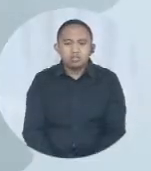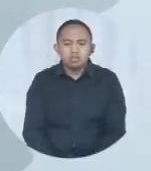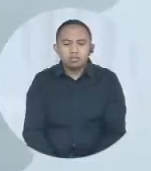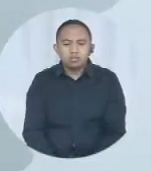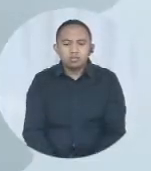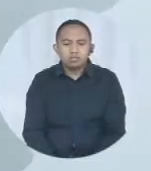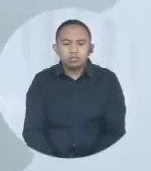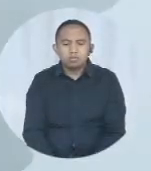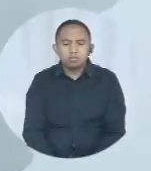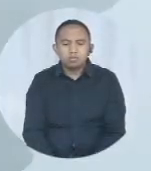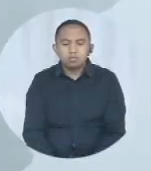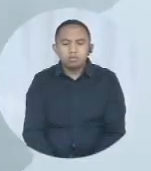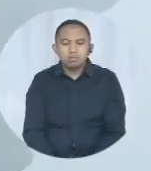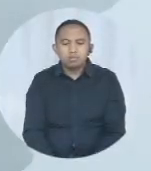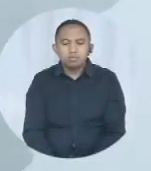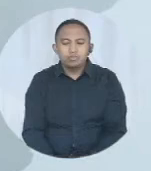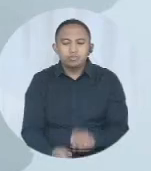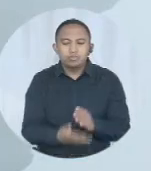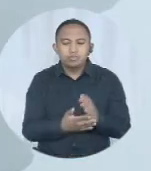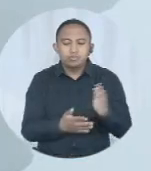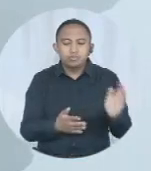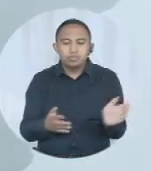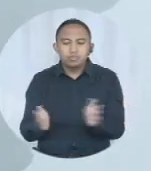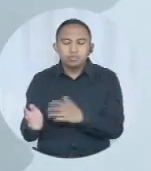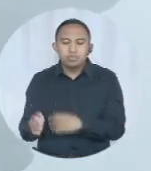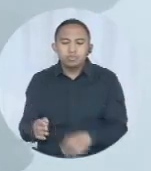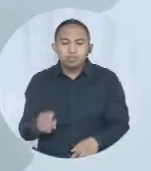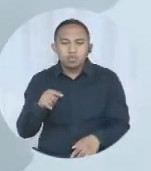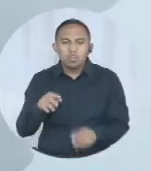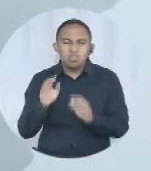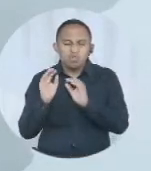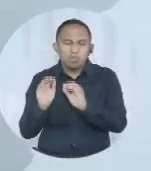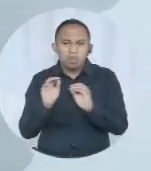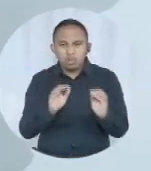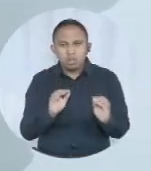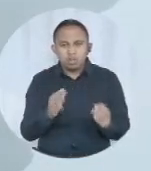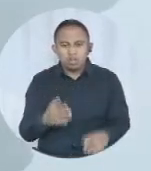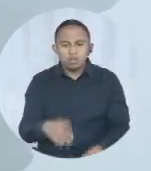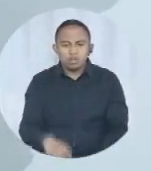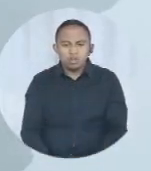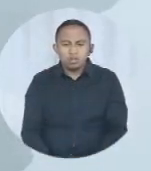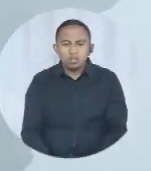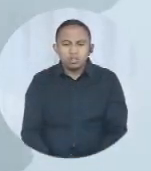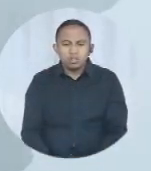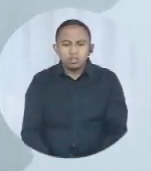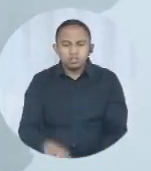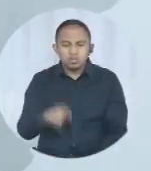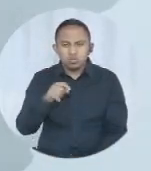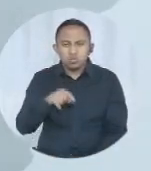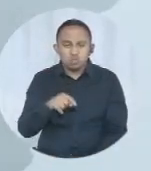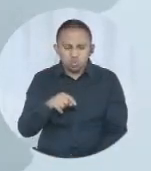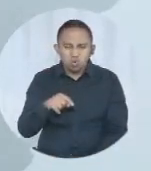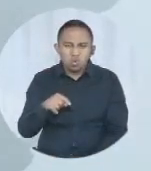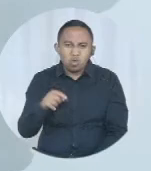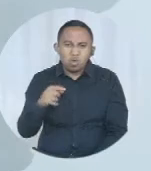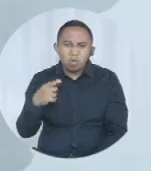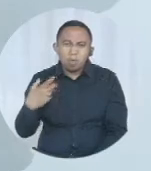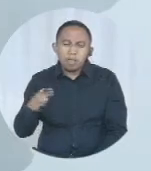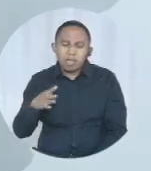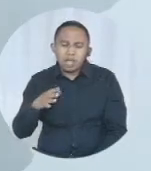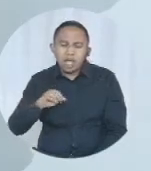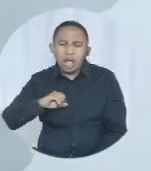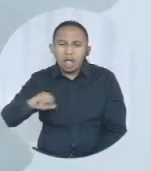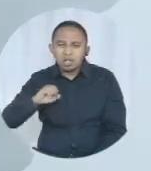Pejin'ny fampianarana androany dia nitondra fanazavana ny amin'ny antony nahatara ny fandoavana ireo karama ny mpiasa anivon'ny